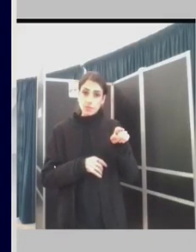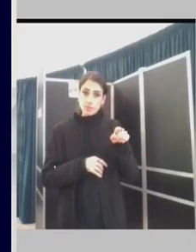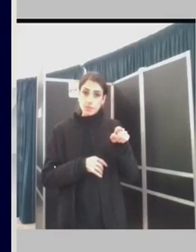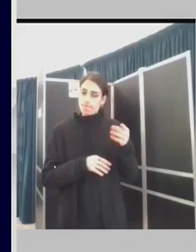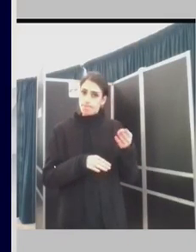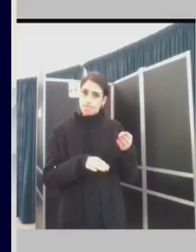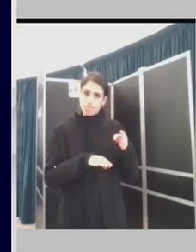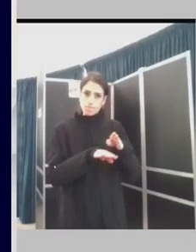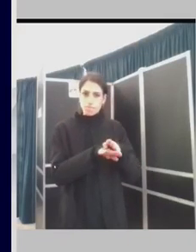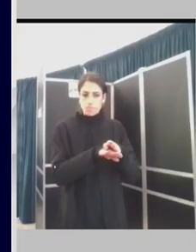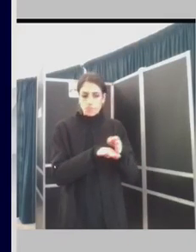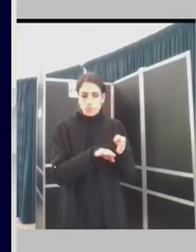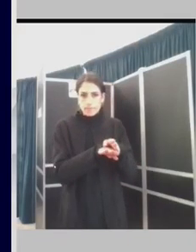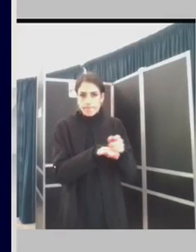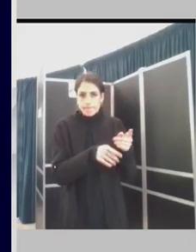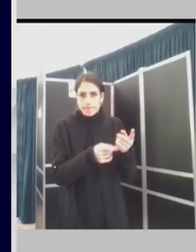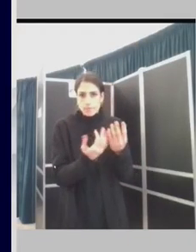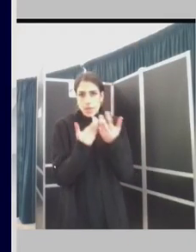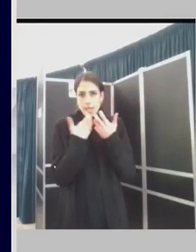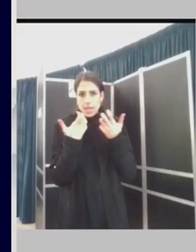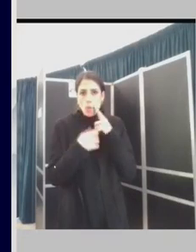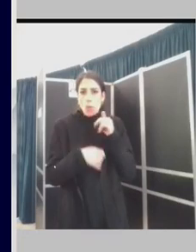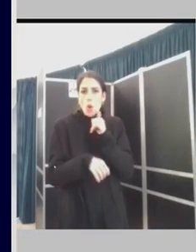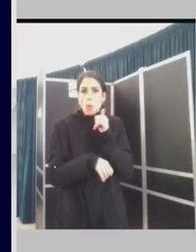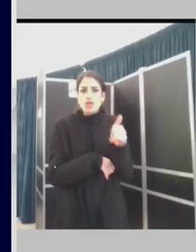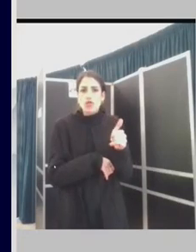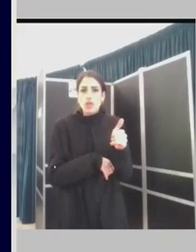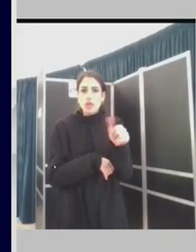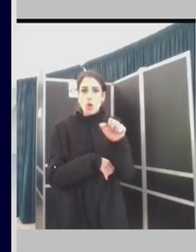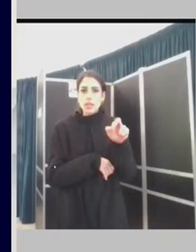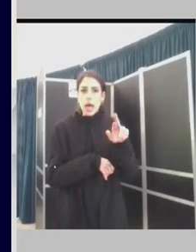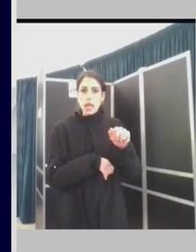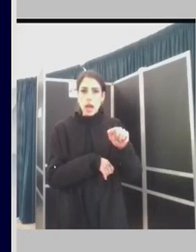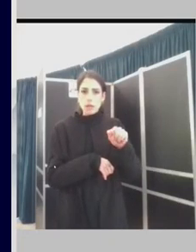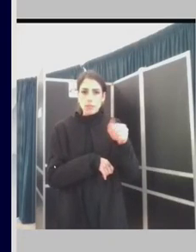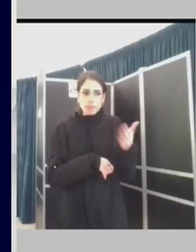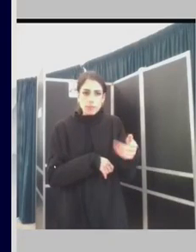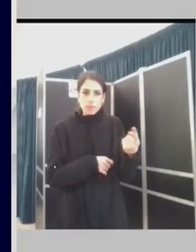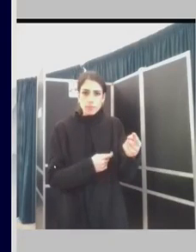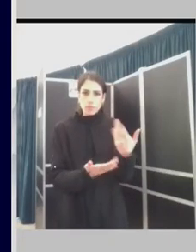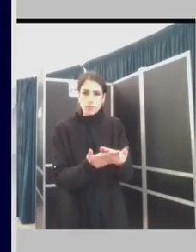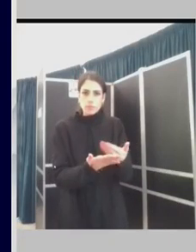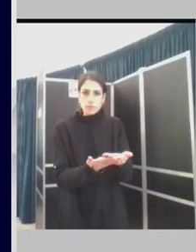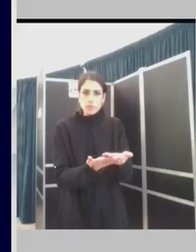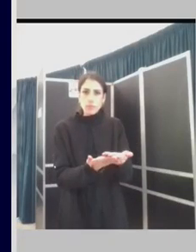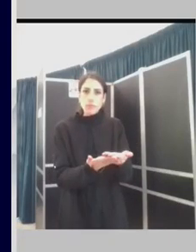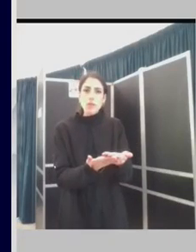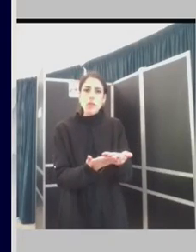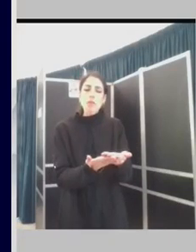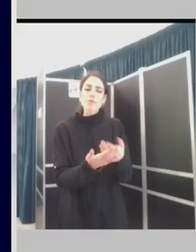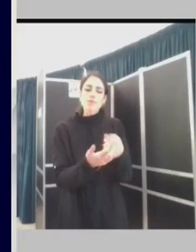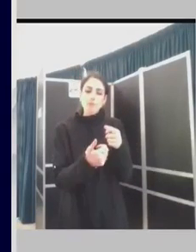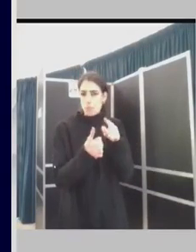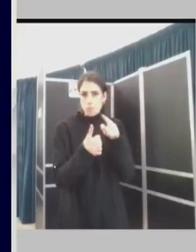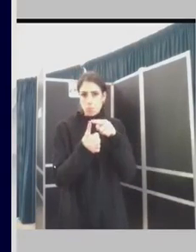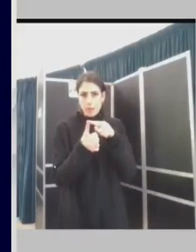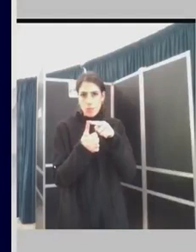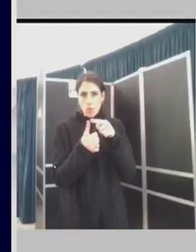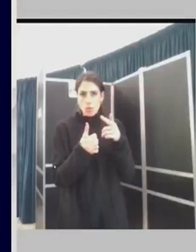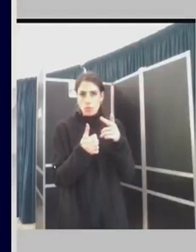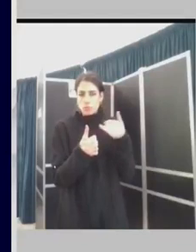il fatto, quindi oltre ad esserci stato l'omicidio di Sara, quello che mi ha toccato quando ero